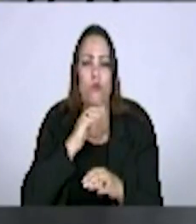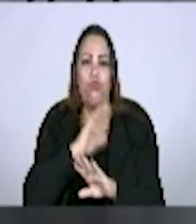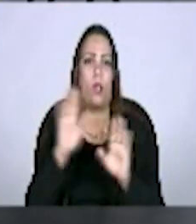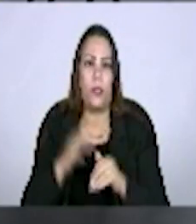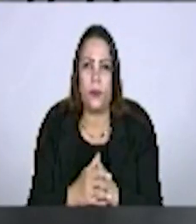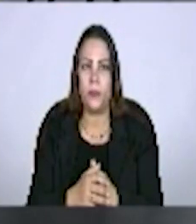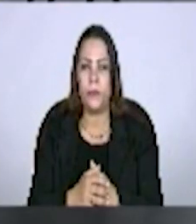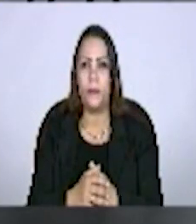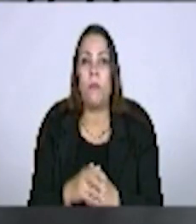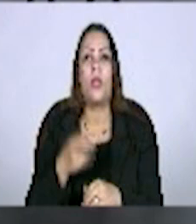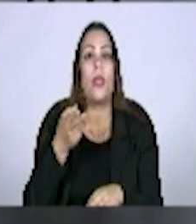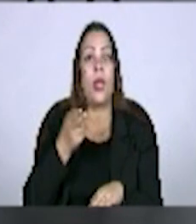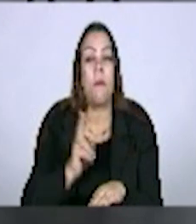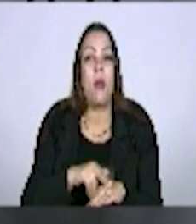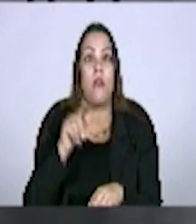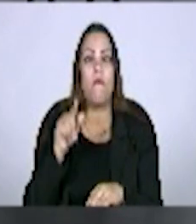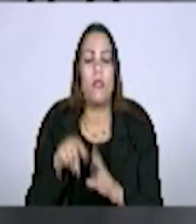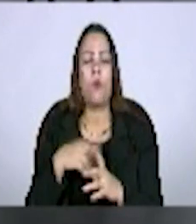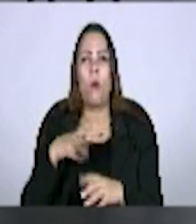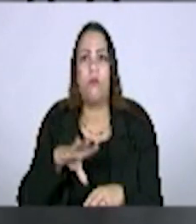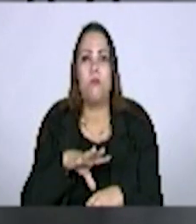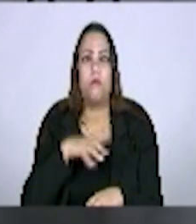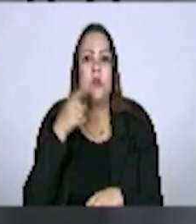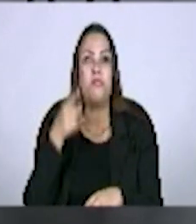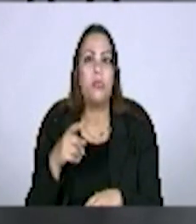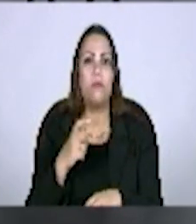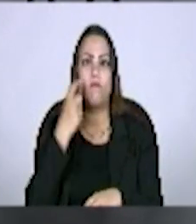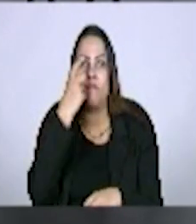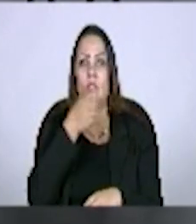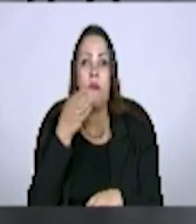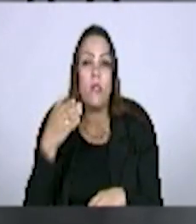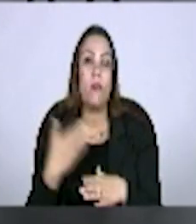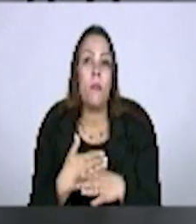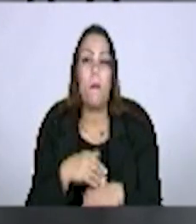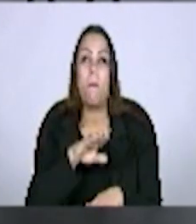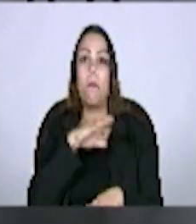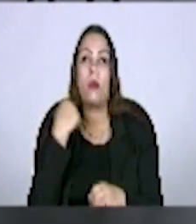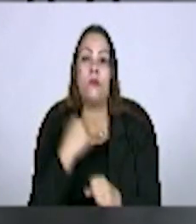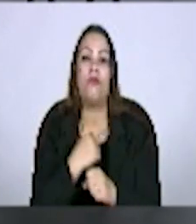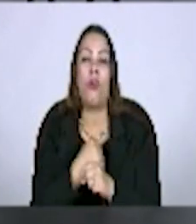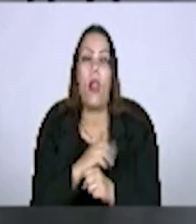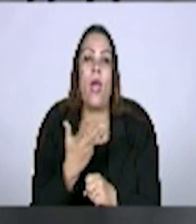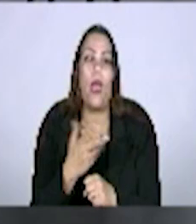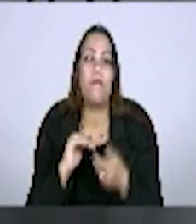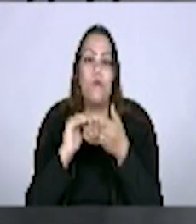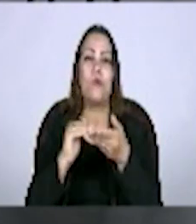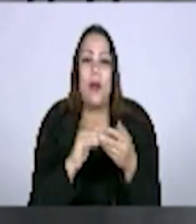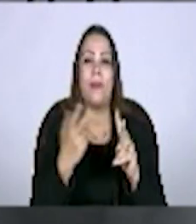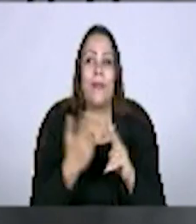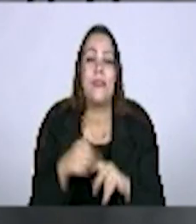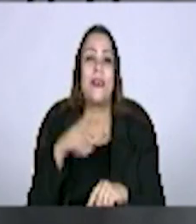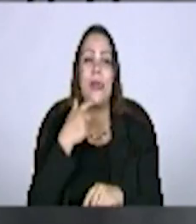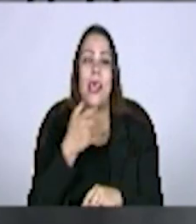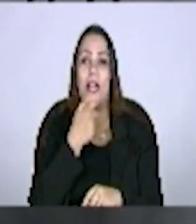يطاق طبعا في موجد غضب من قتل عمال الاغاثه